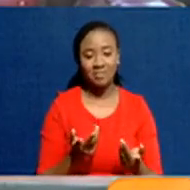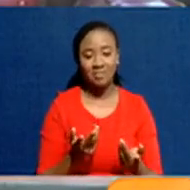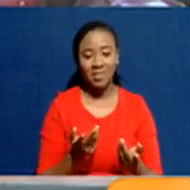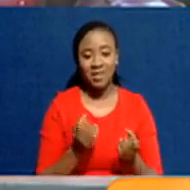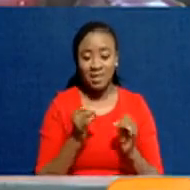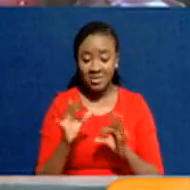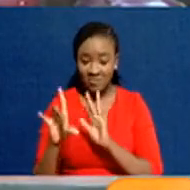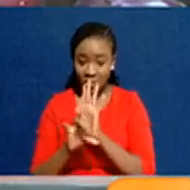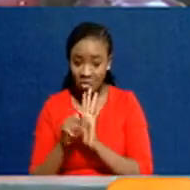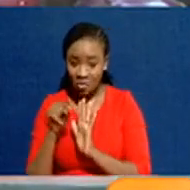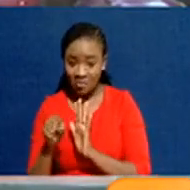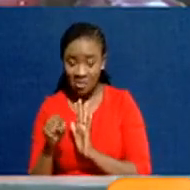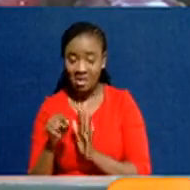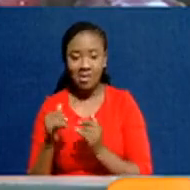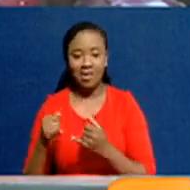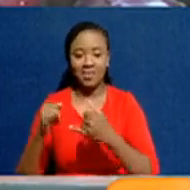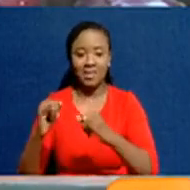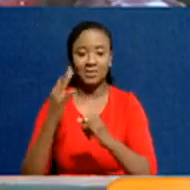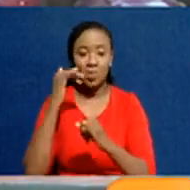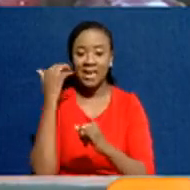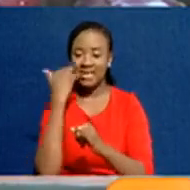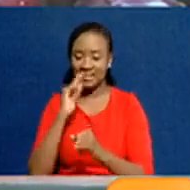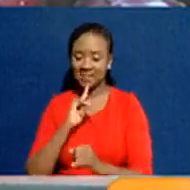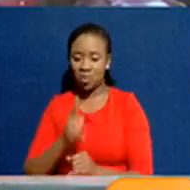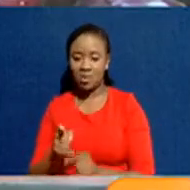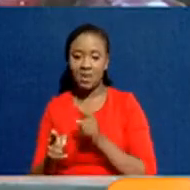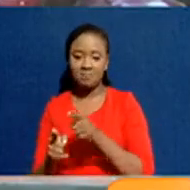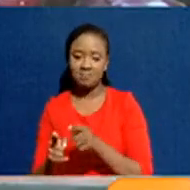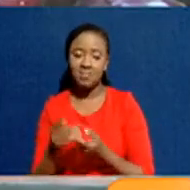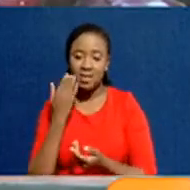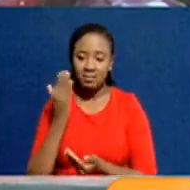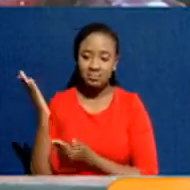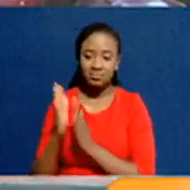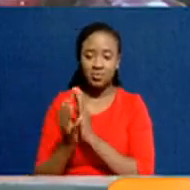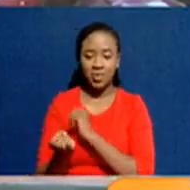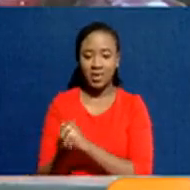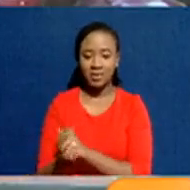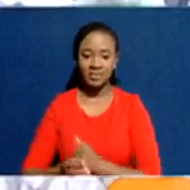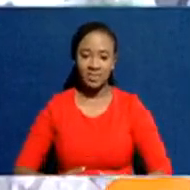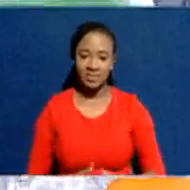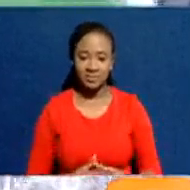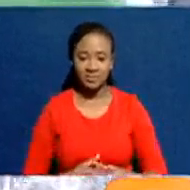kama alivyoamuru naibu rais Rigathi Gachagua. Martin Munene ana maelezo zaidi.